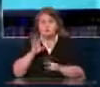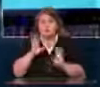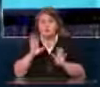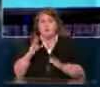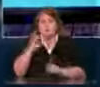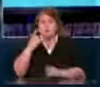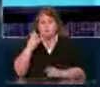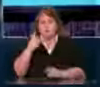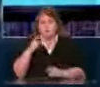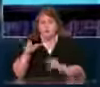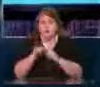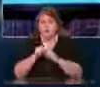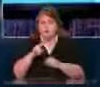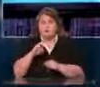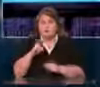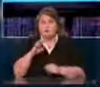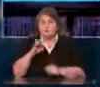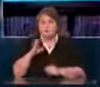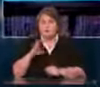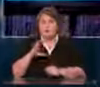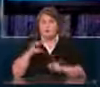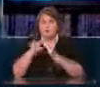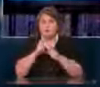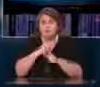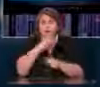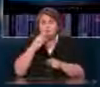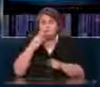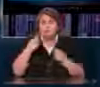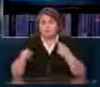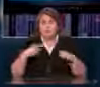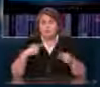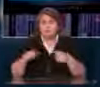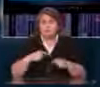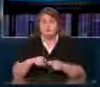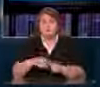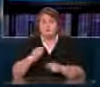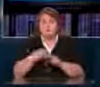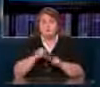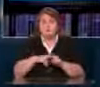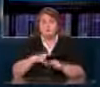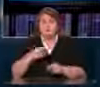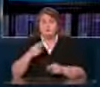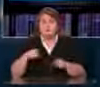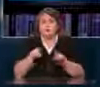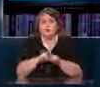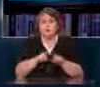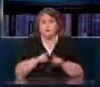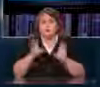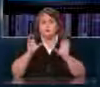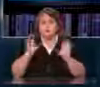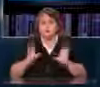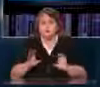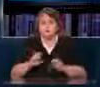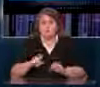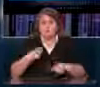паре признаков, а очень много разных признаков бывает у организма. Поэтому вот такие